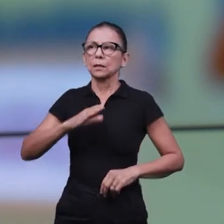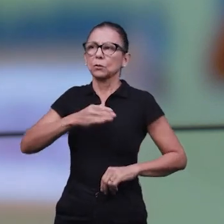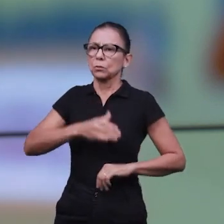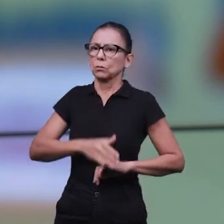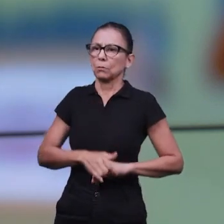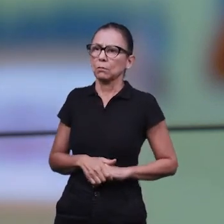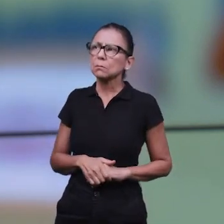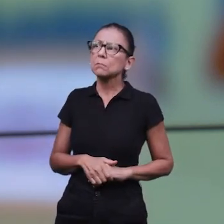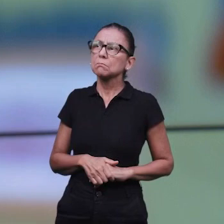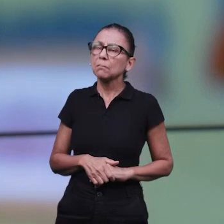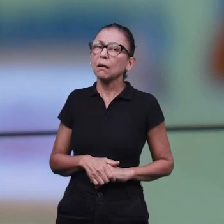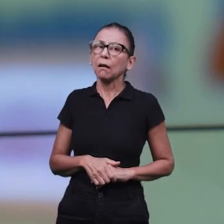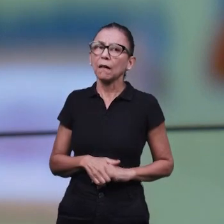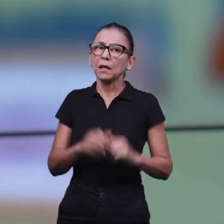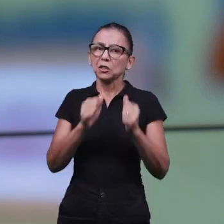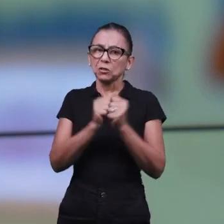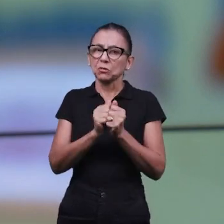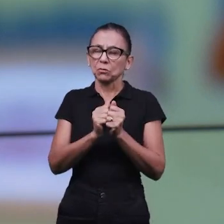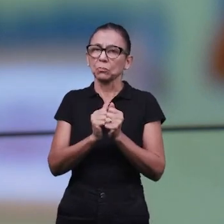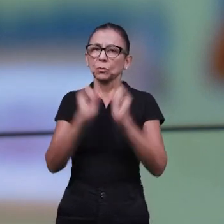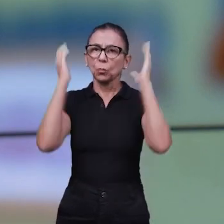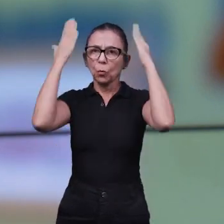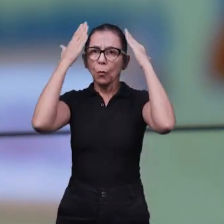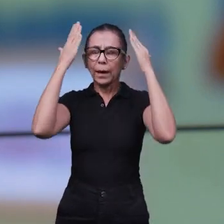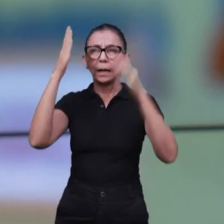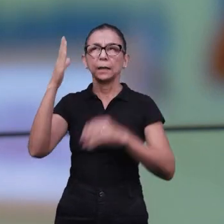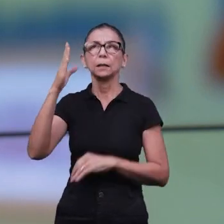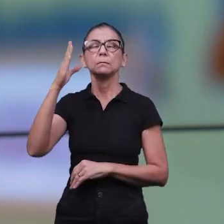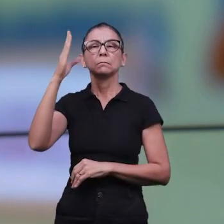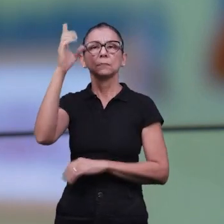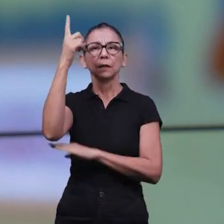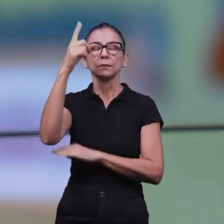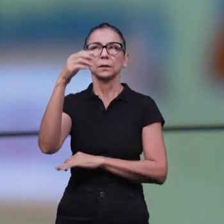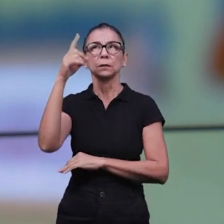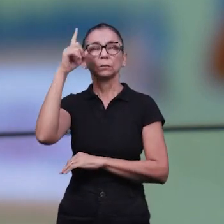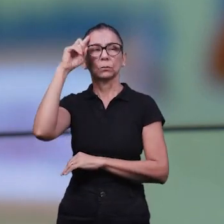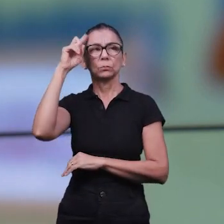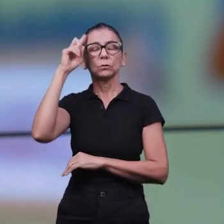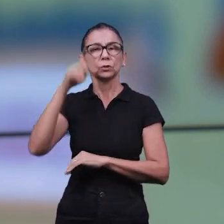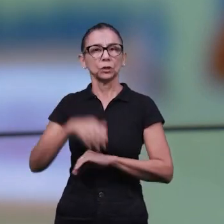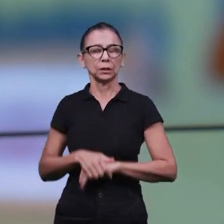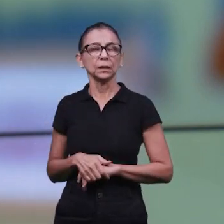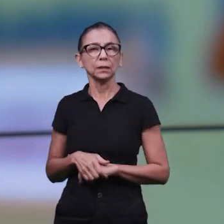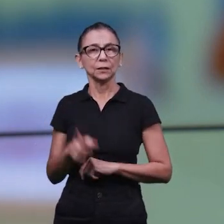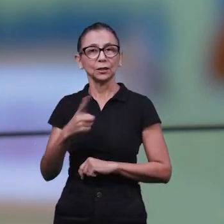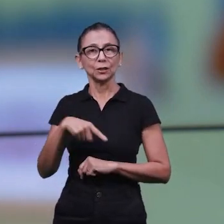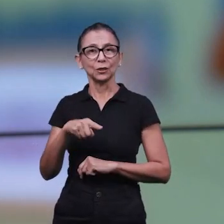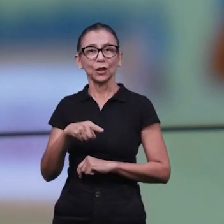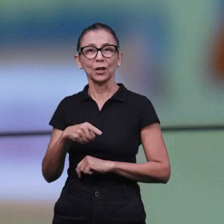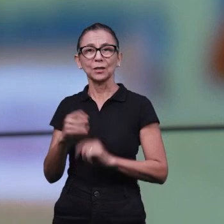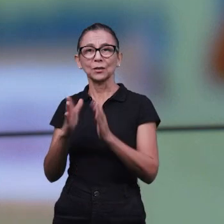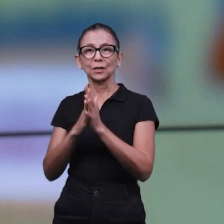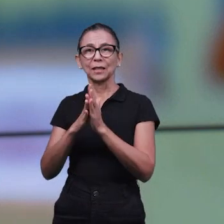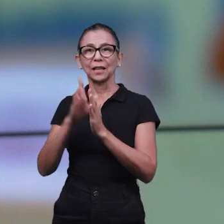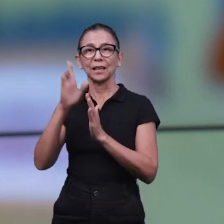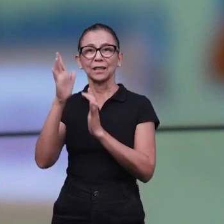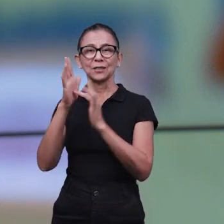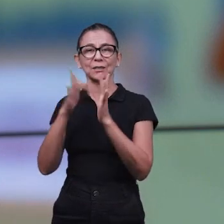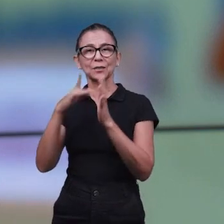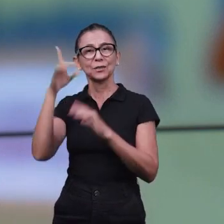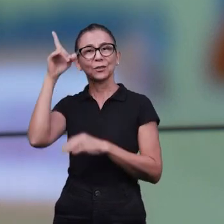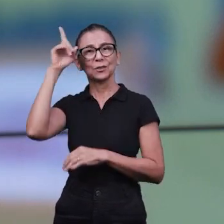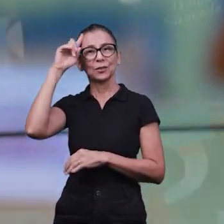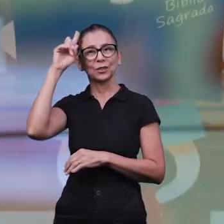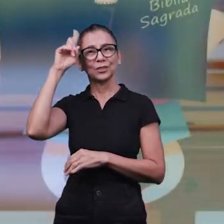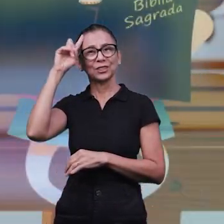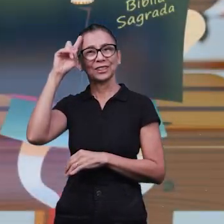chercher les eaux de la fontaine du salut tous les jours dans notre vie. Amen. La paix du Seigneur Jésus